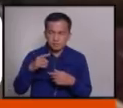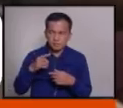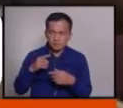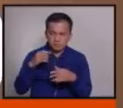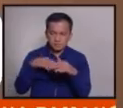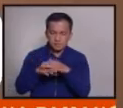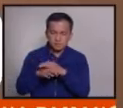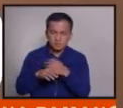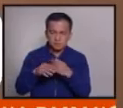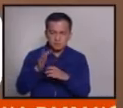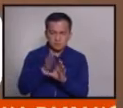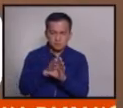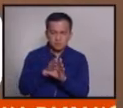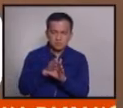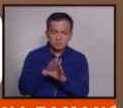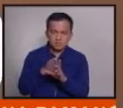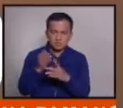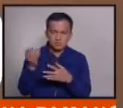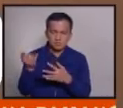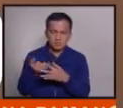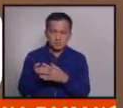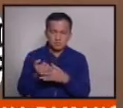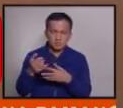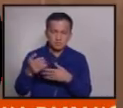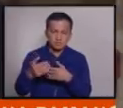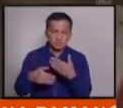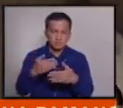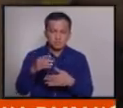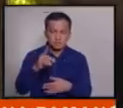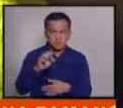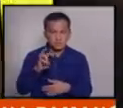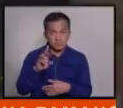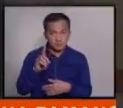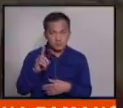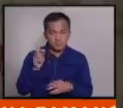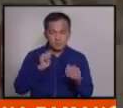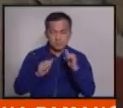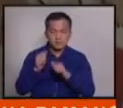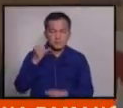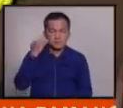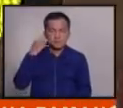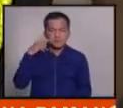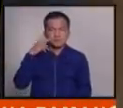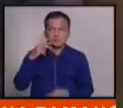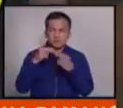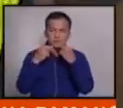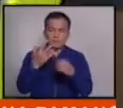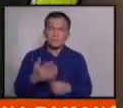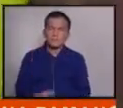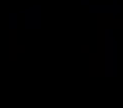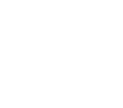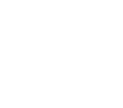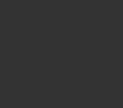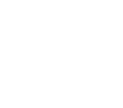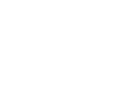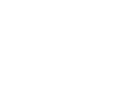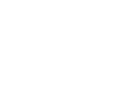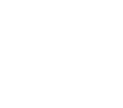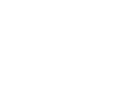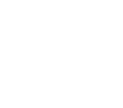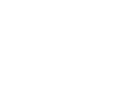sa ilalim sa psychological intervention ng DSWD. Umaaksyon, Justine Punzalang, News 5.